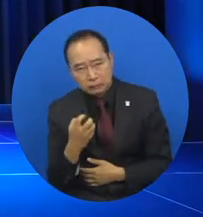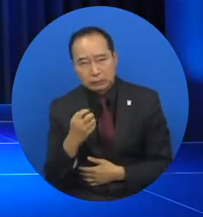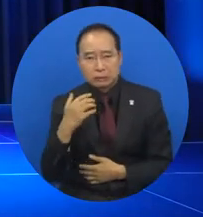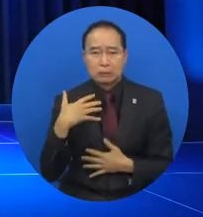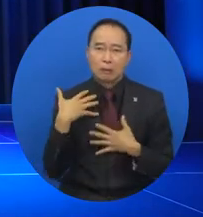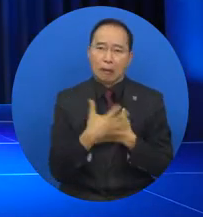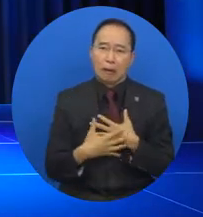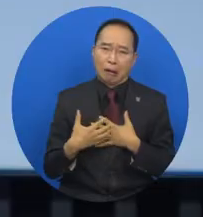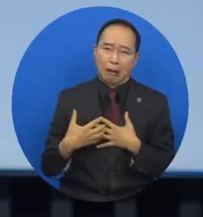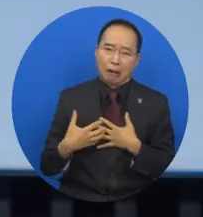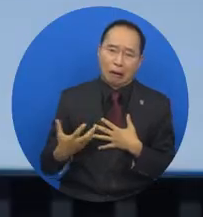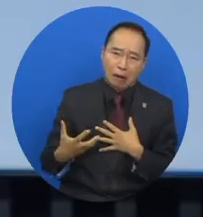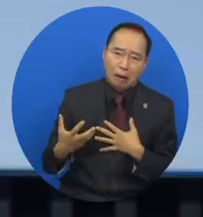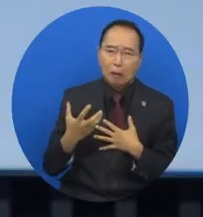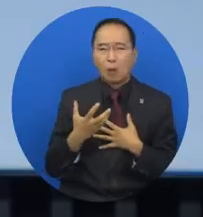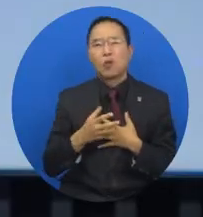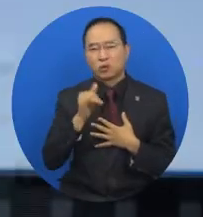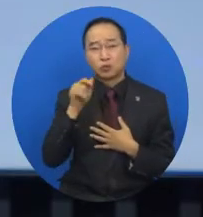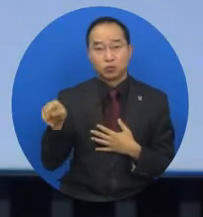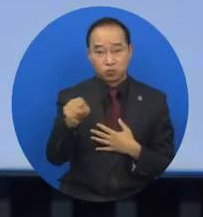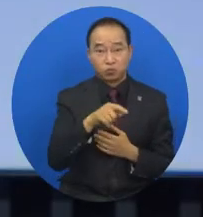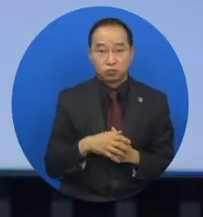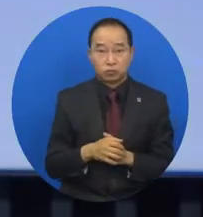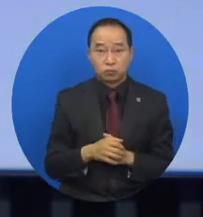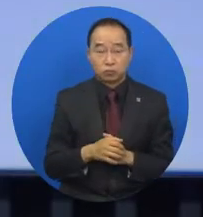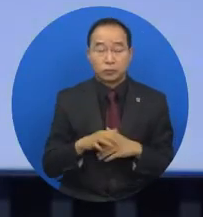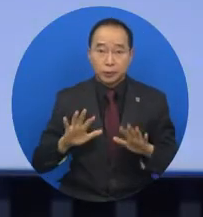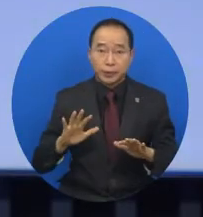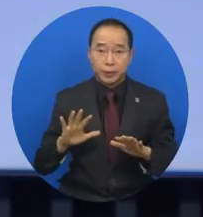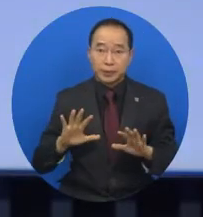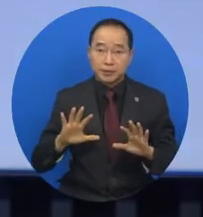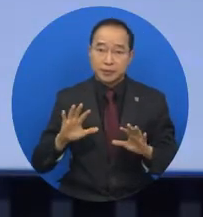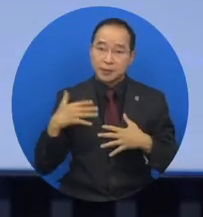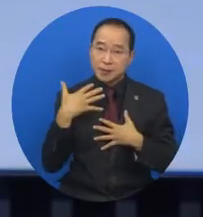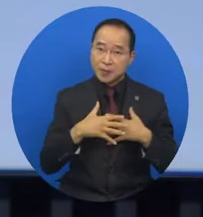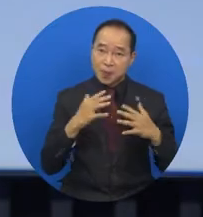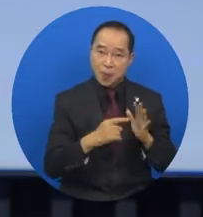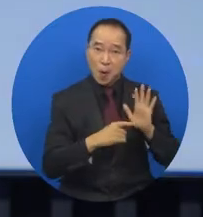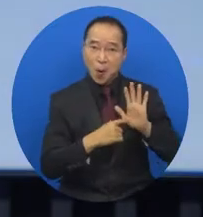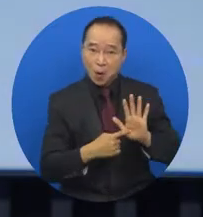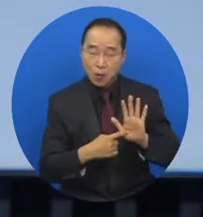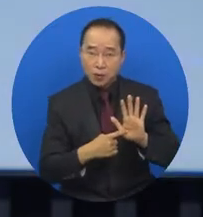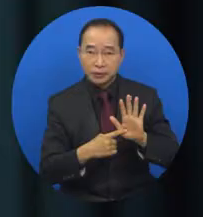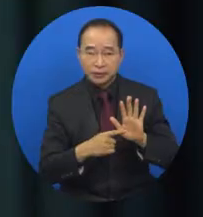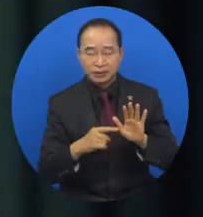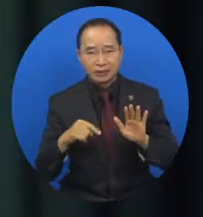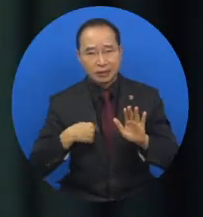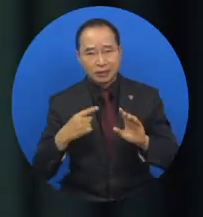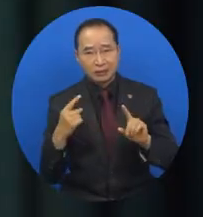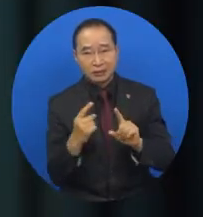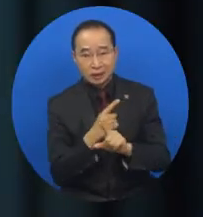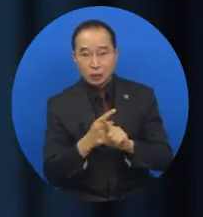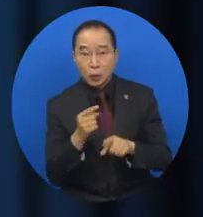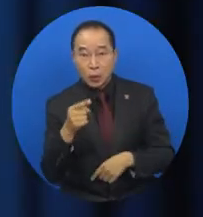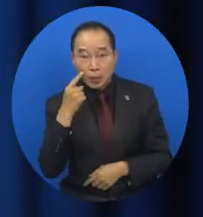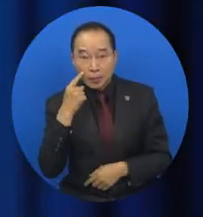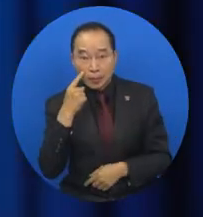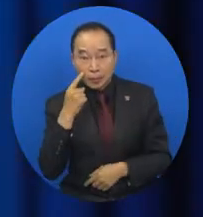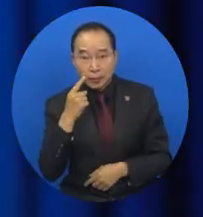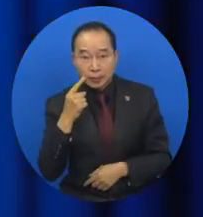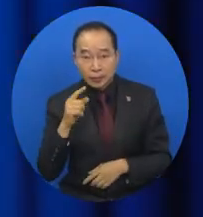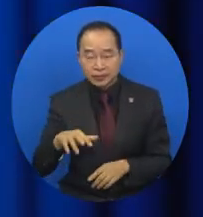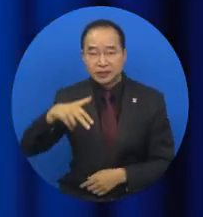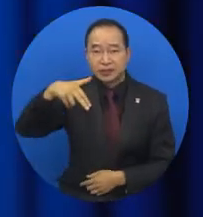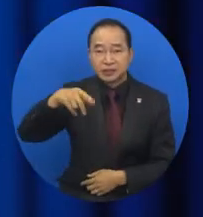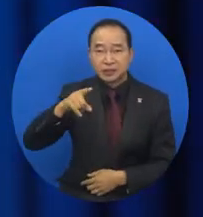많은 요즘입니다. 이런 시간, 표현 예술 치료에 도움을 받아보면 어떨까요? 촉망받던 무용가에서